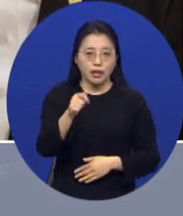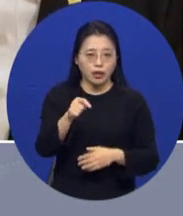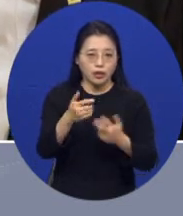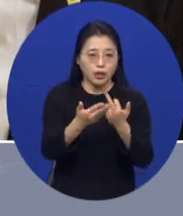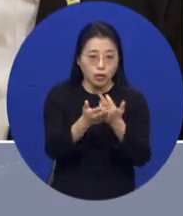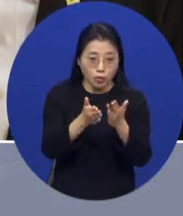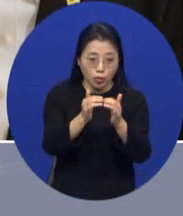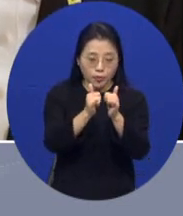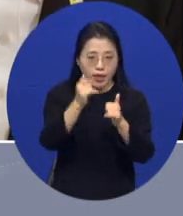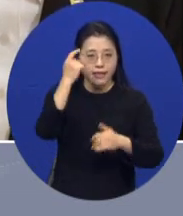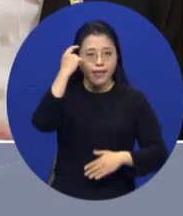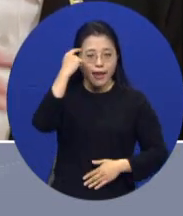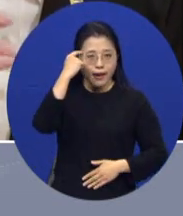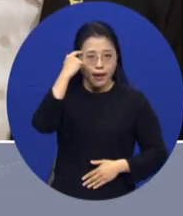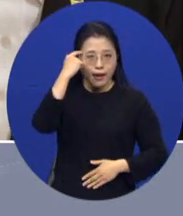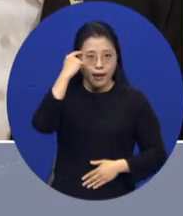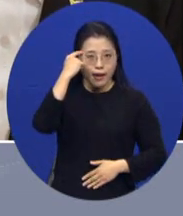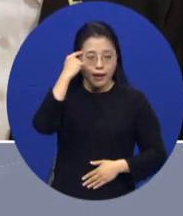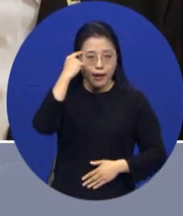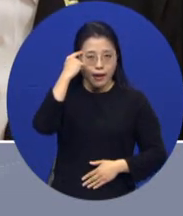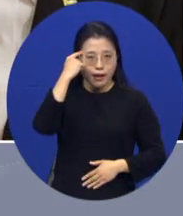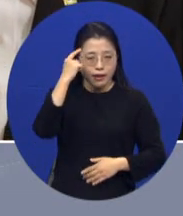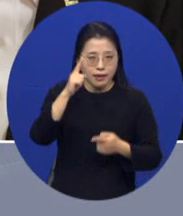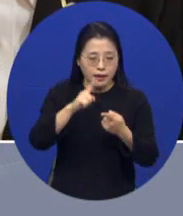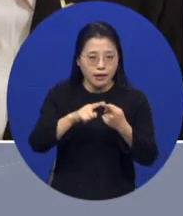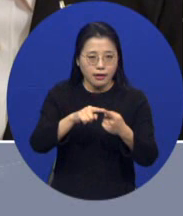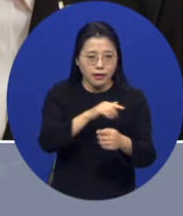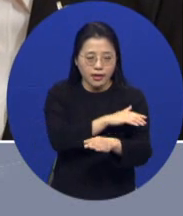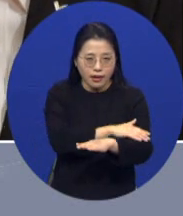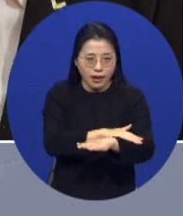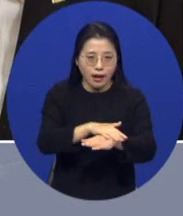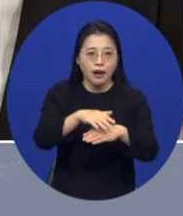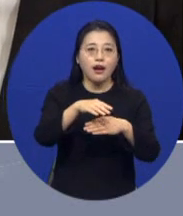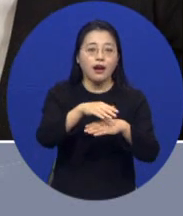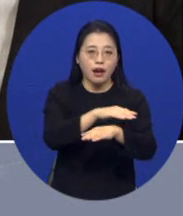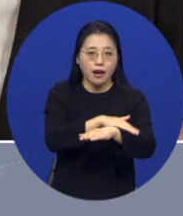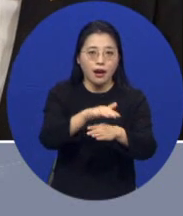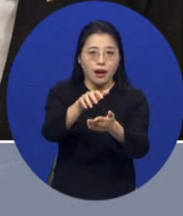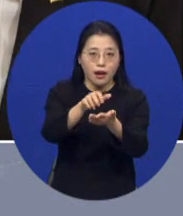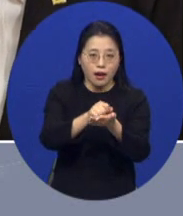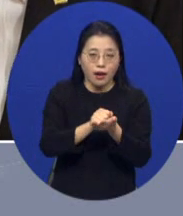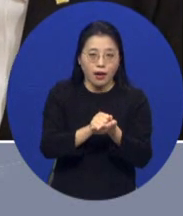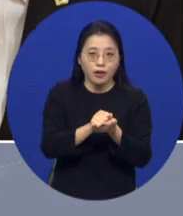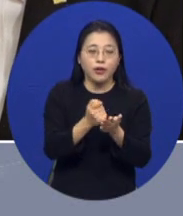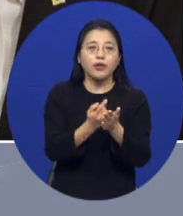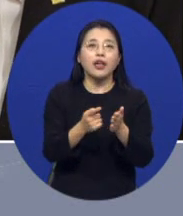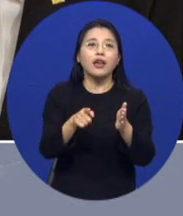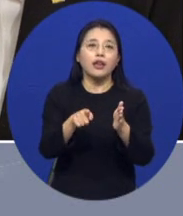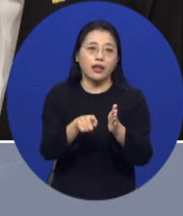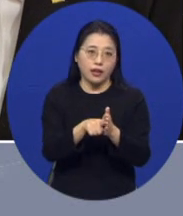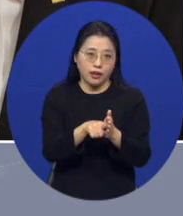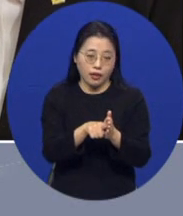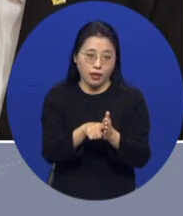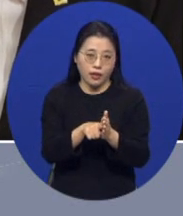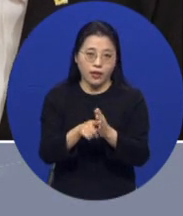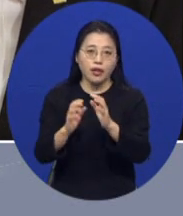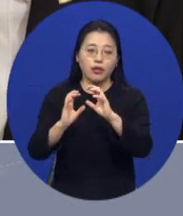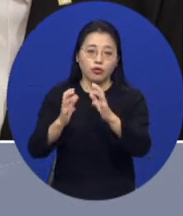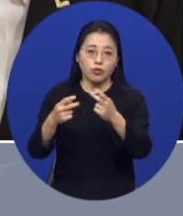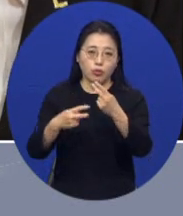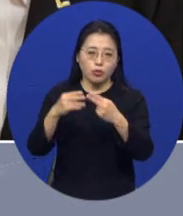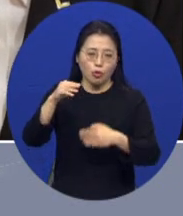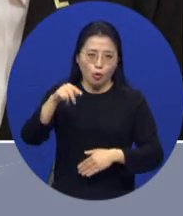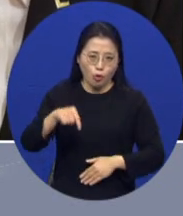제주도민들의 의견을 진심으로 제대로 수렴하기 위해서라면 원희로 국토부 장관에게